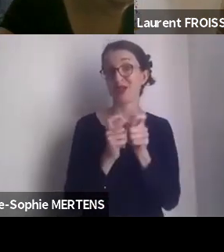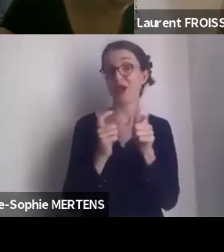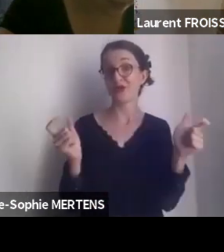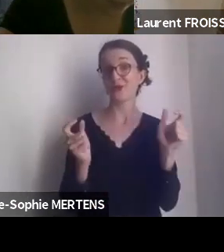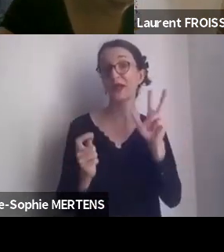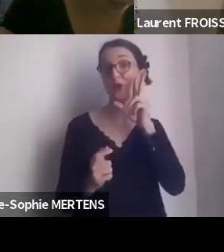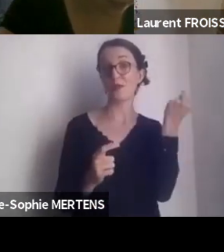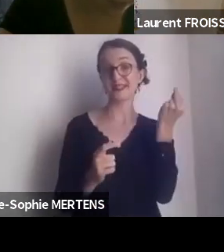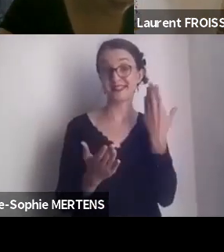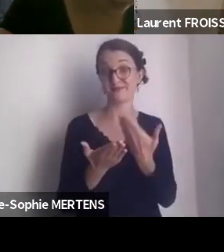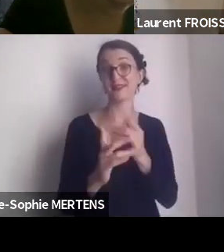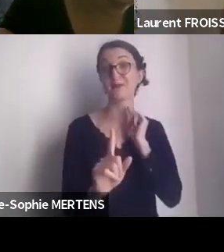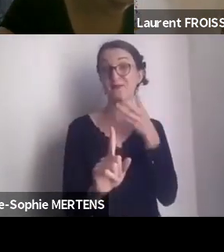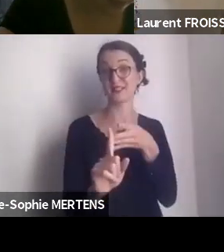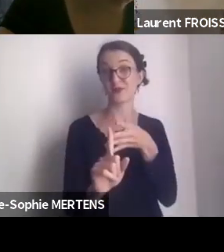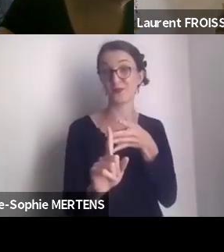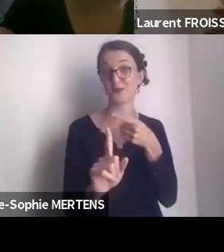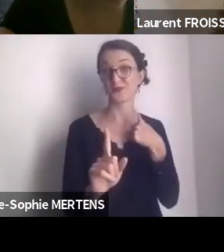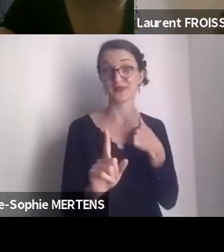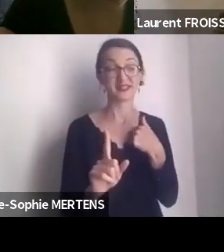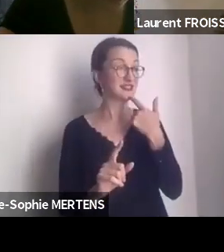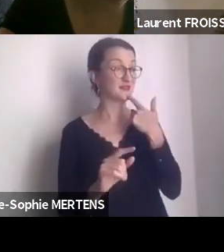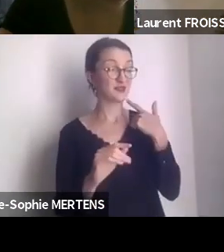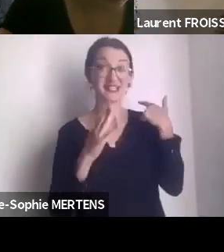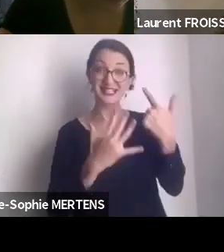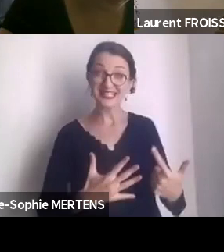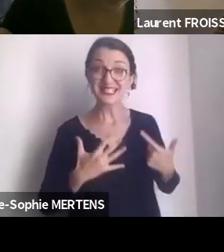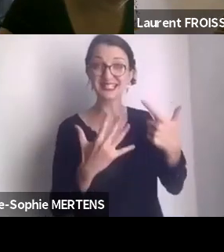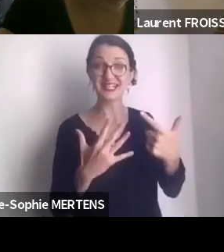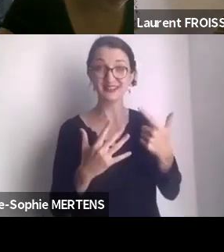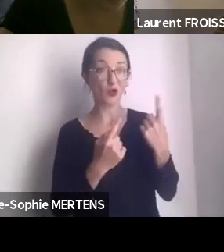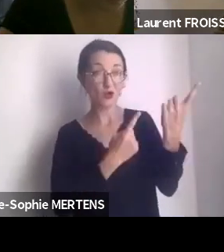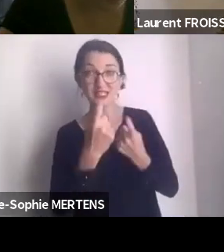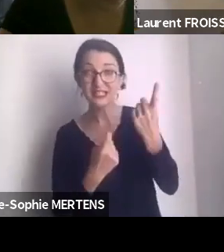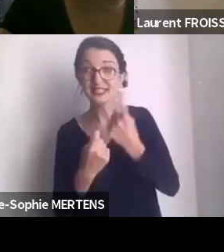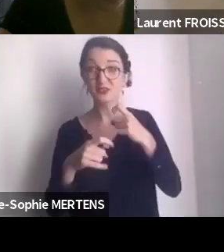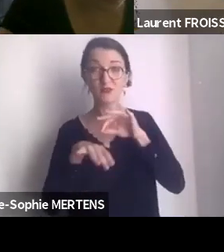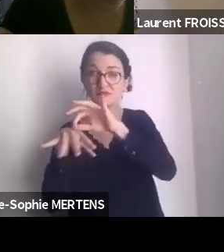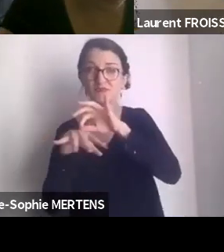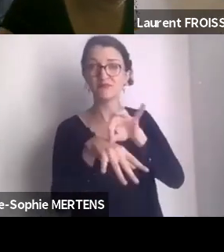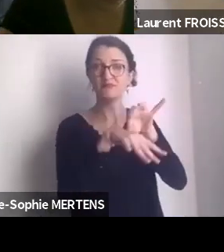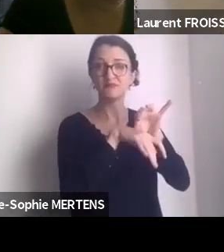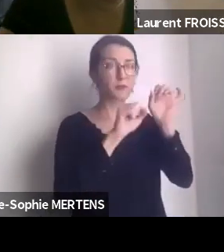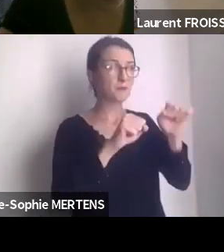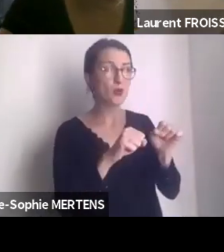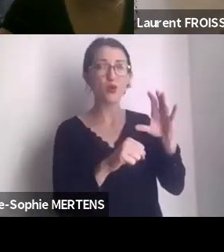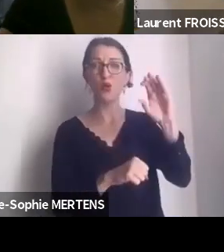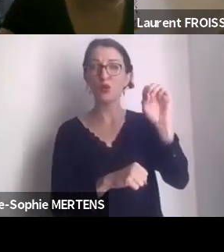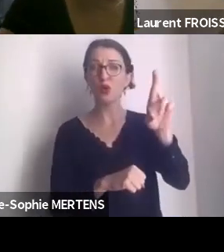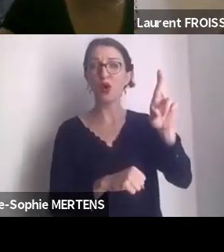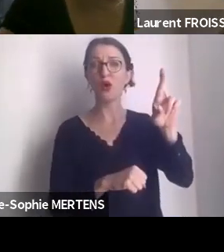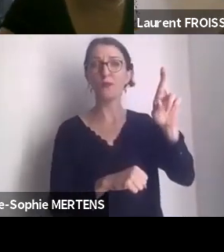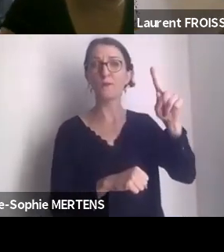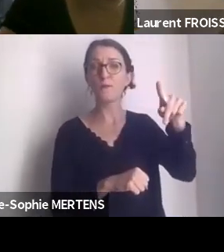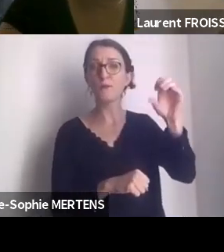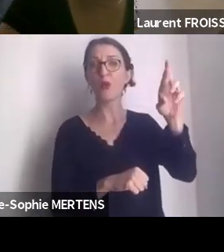qu'on accompagne nos clients, que ce soit des corporates, des entreprises ou par exemple des